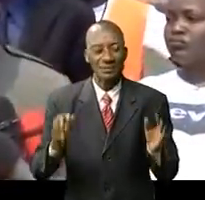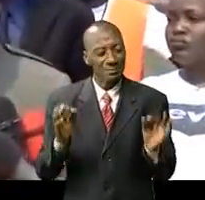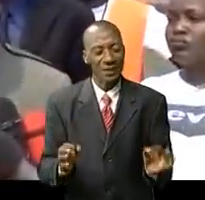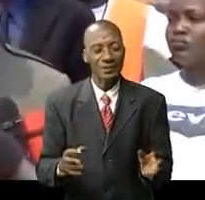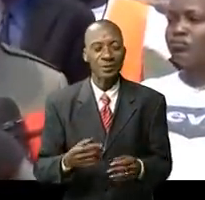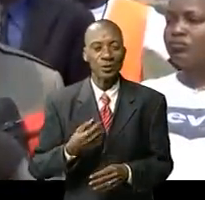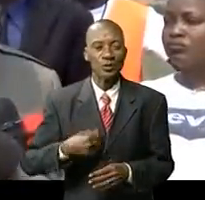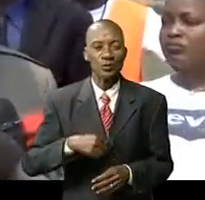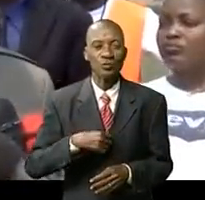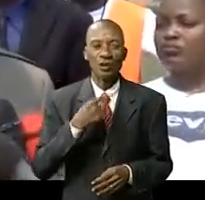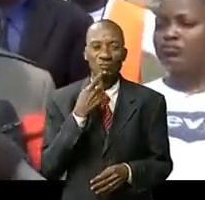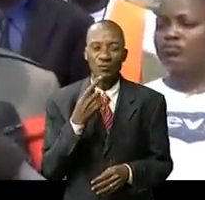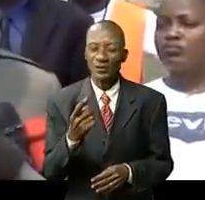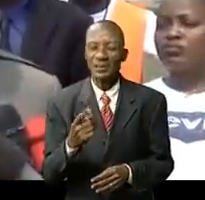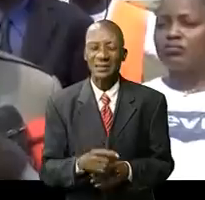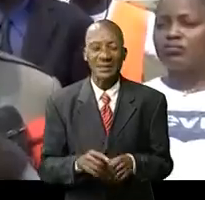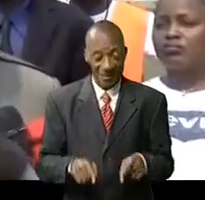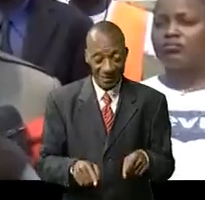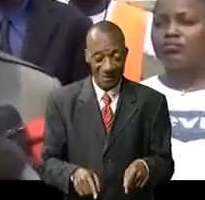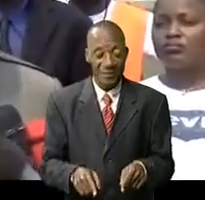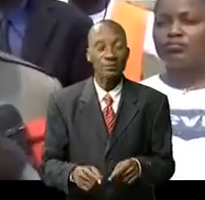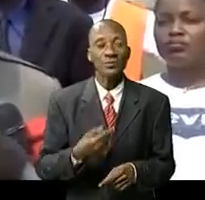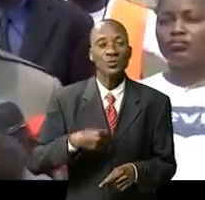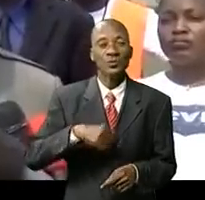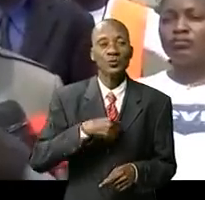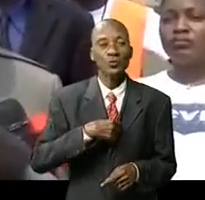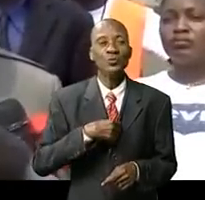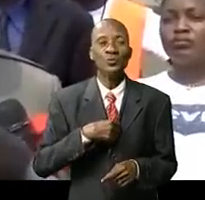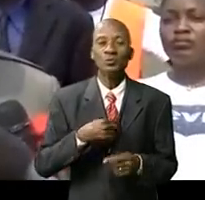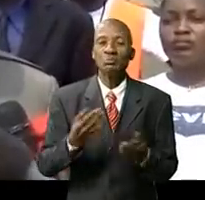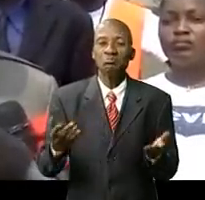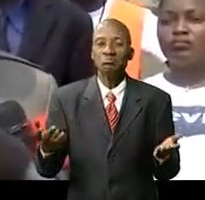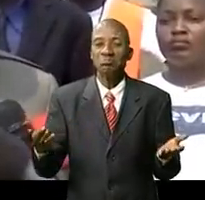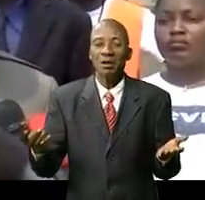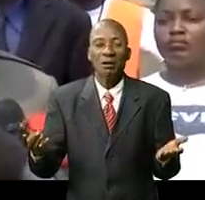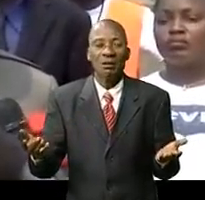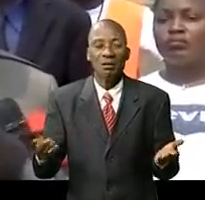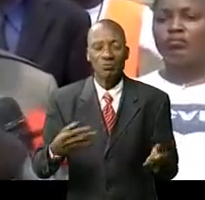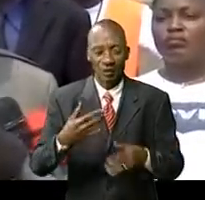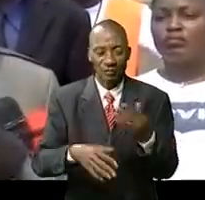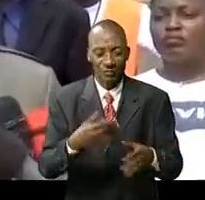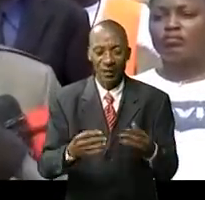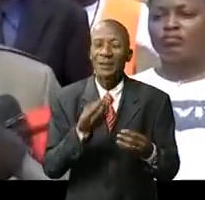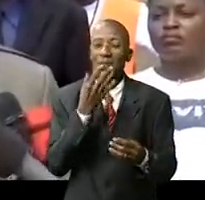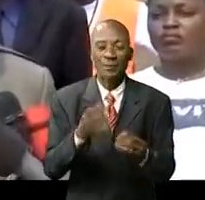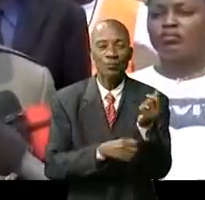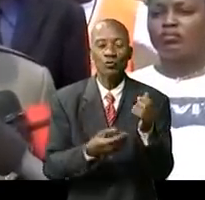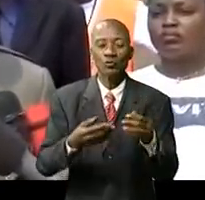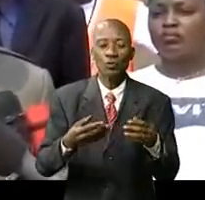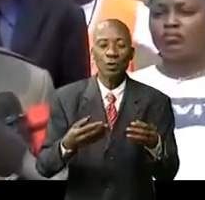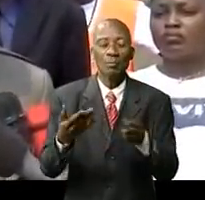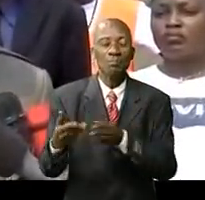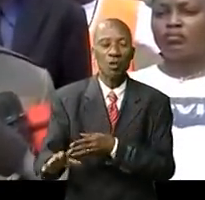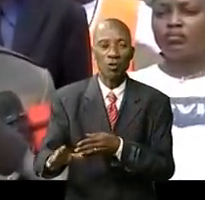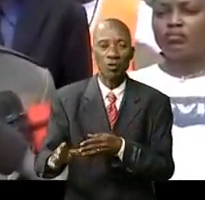étendre cette notion de disparus à ceux dont on ne retrouve plus le corps par noyade, par crash d'avion ou... La personne est partie,